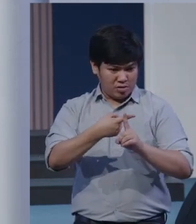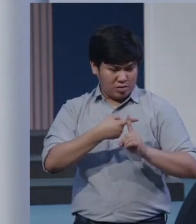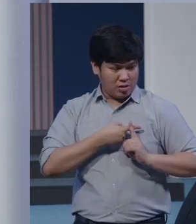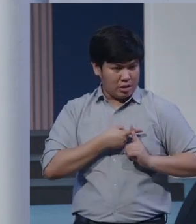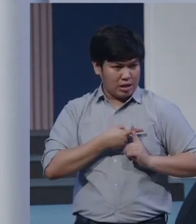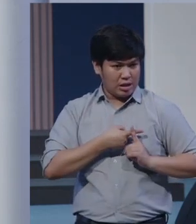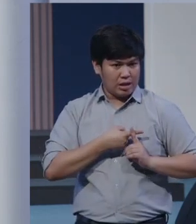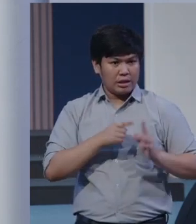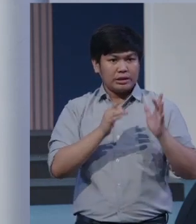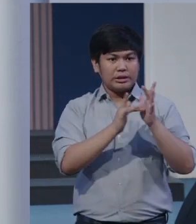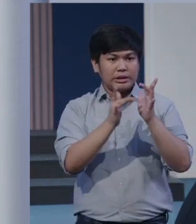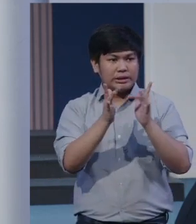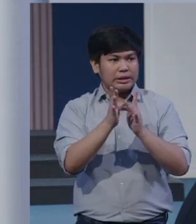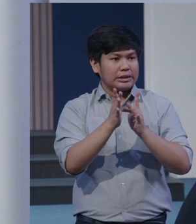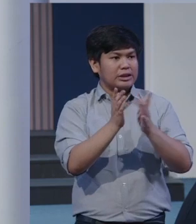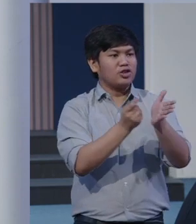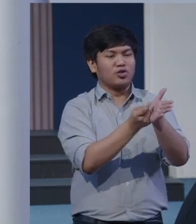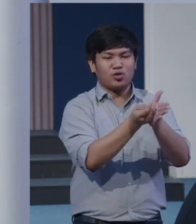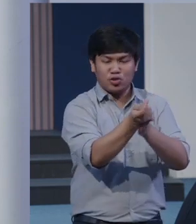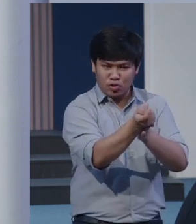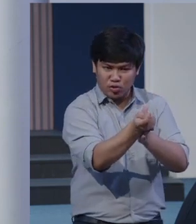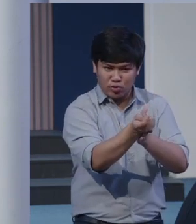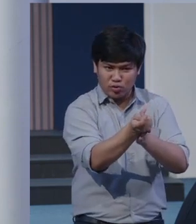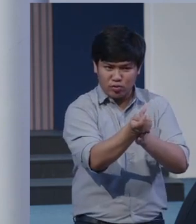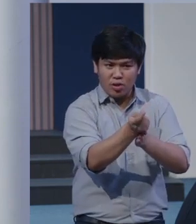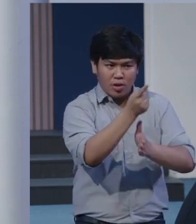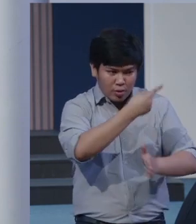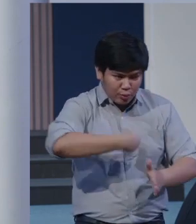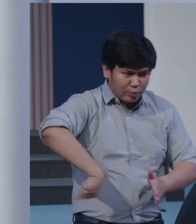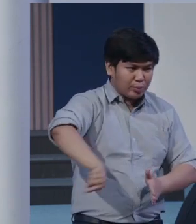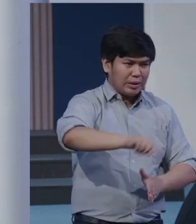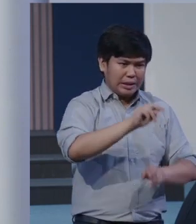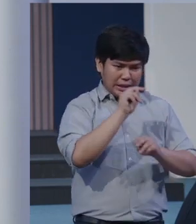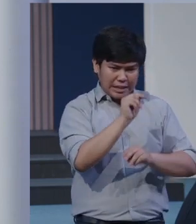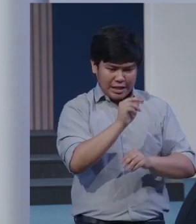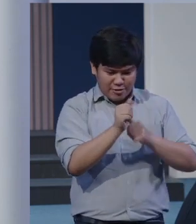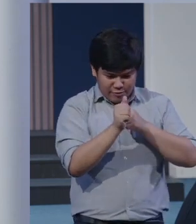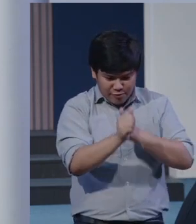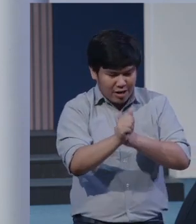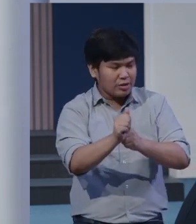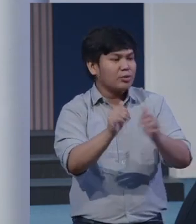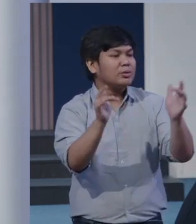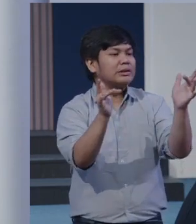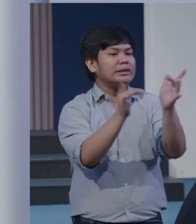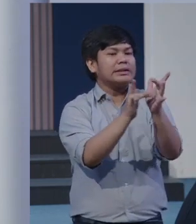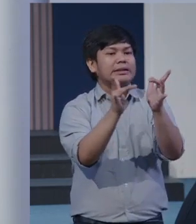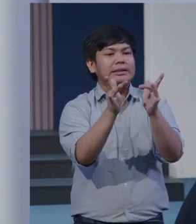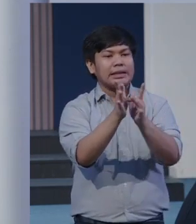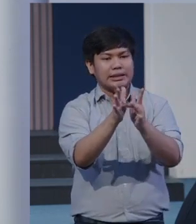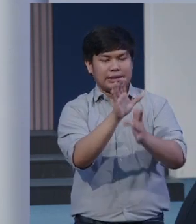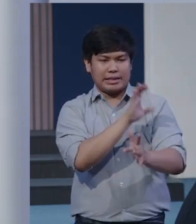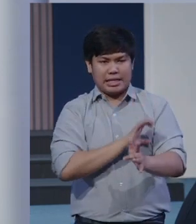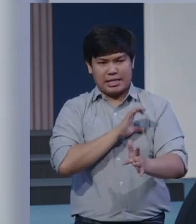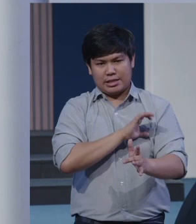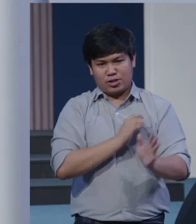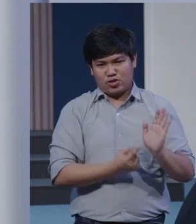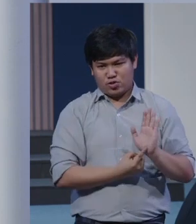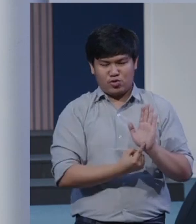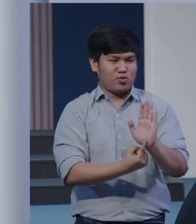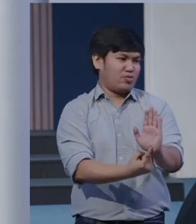katotohanan dapat tayo'y palaging nangungusap kung ano ang totoo nakasandig ang